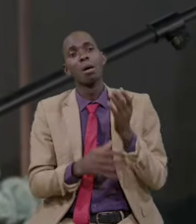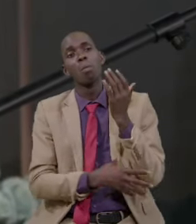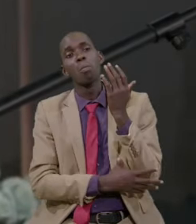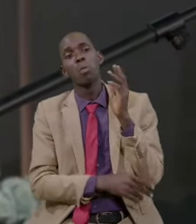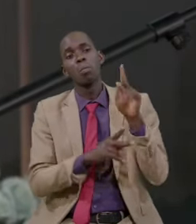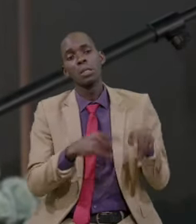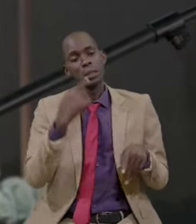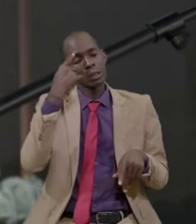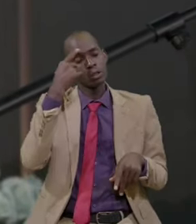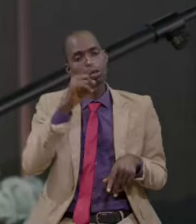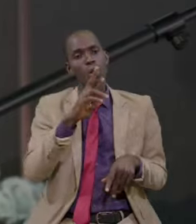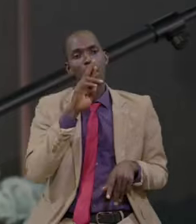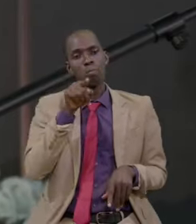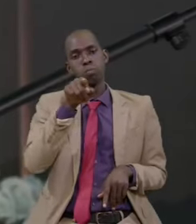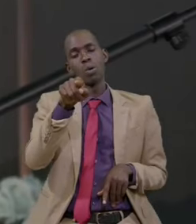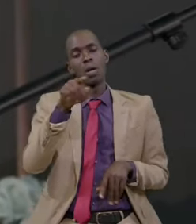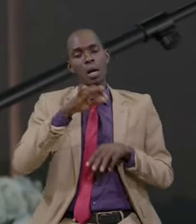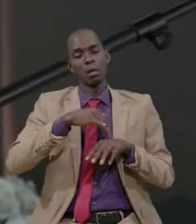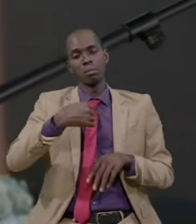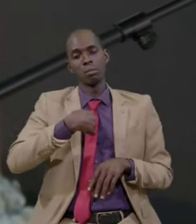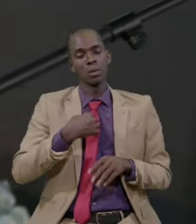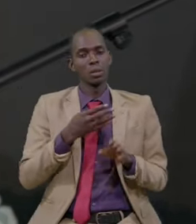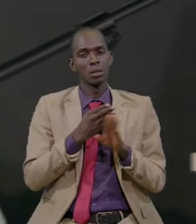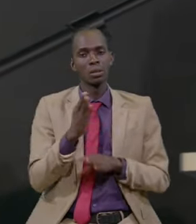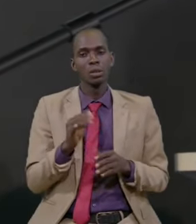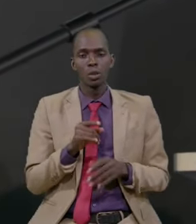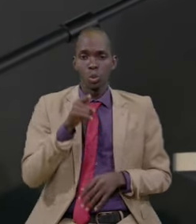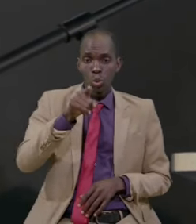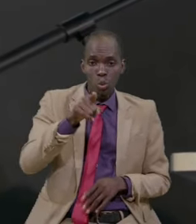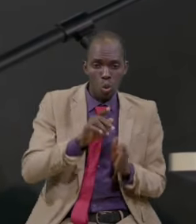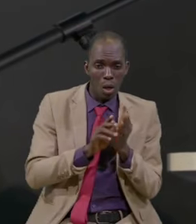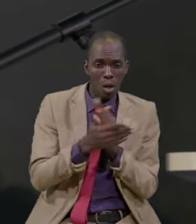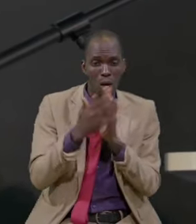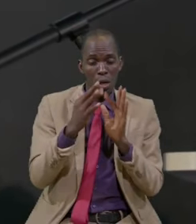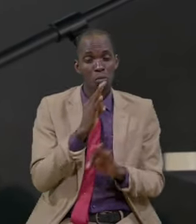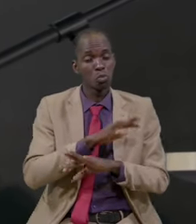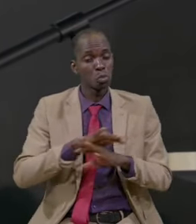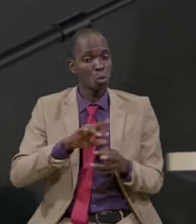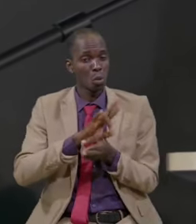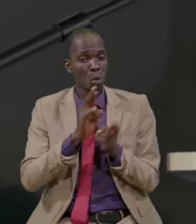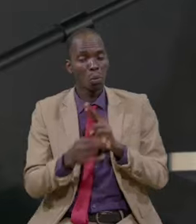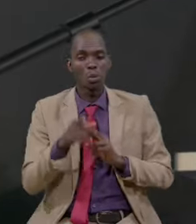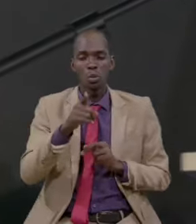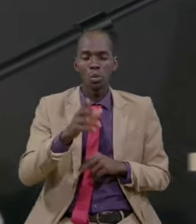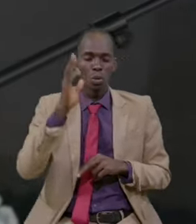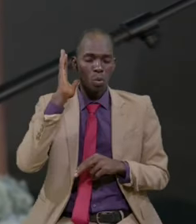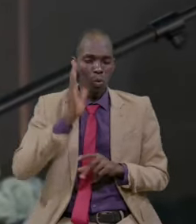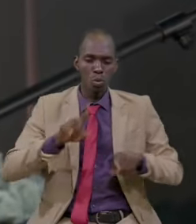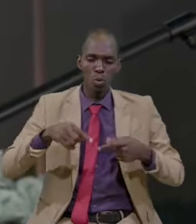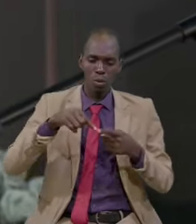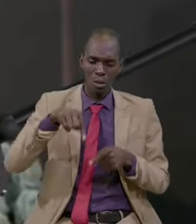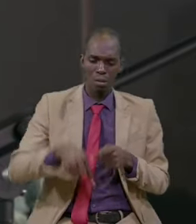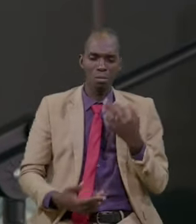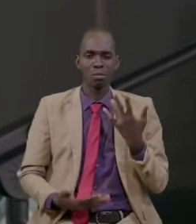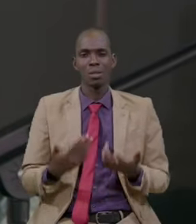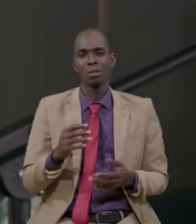Et quand tu dois, tu dis à toi, tu adultères. Si tu ne te répands pas, il va croire que c'est lui que je. Il dit, ah, viens, viens, viens,